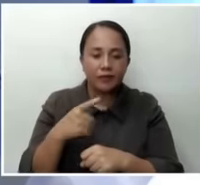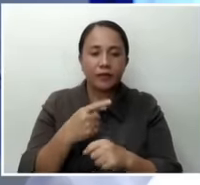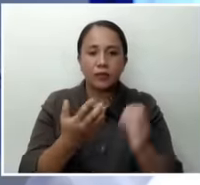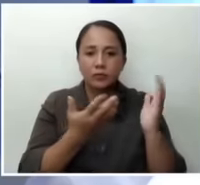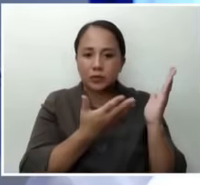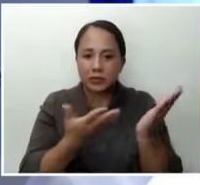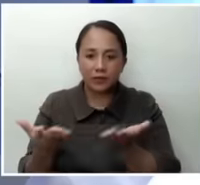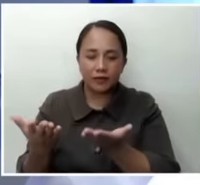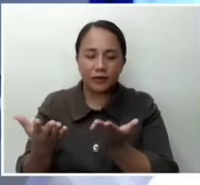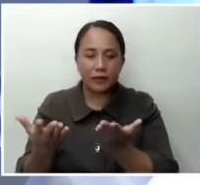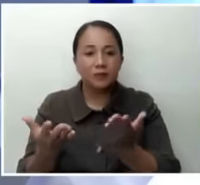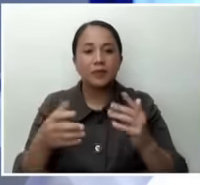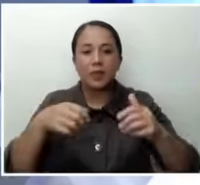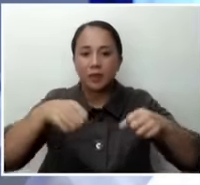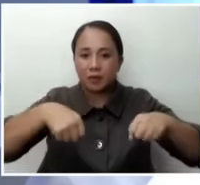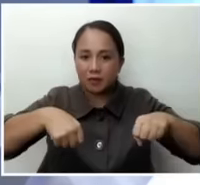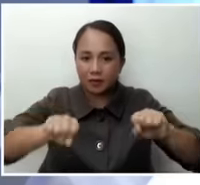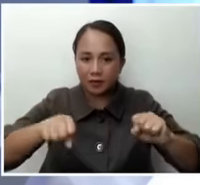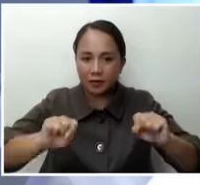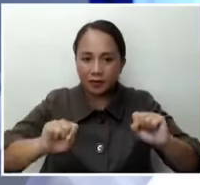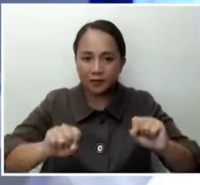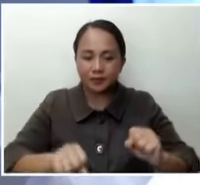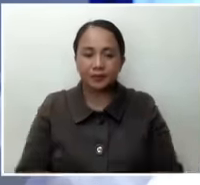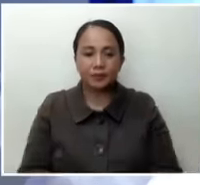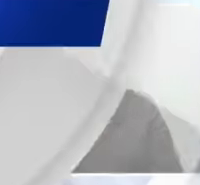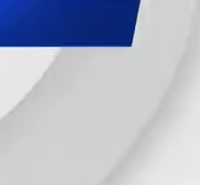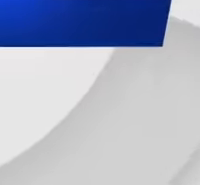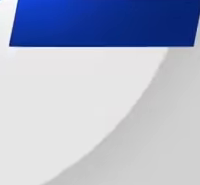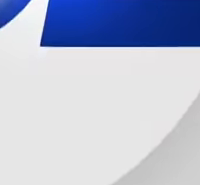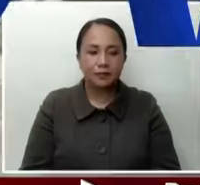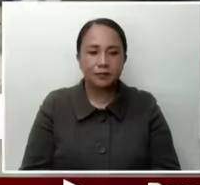riders. Nagpapatrol, Andrea Tagines.